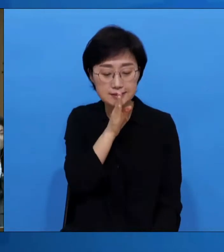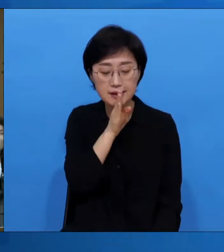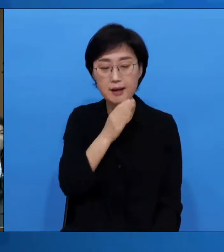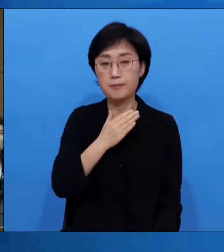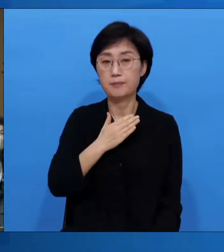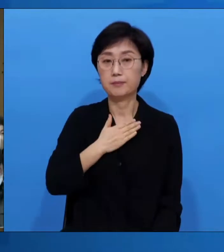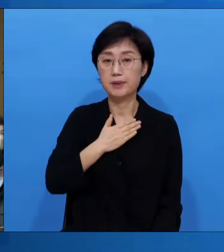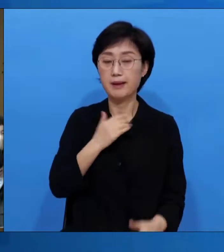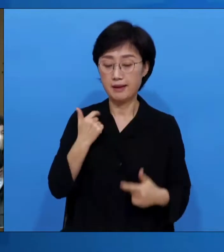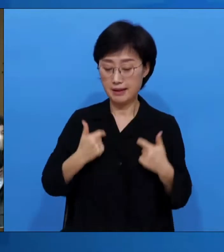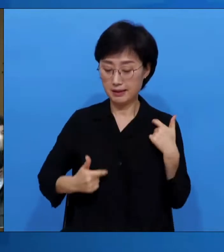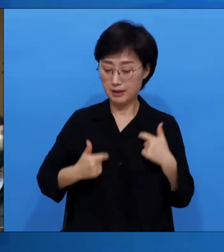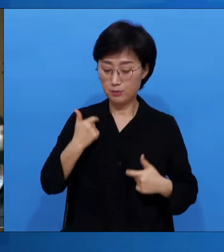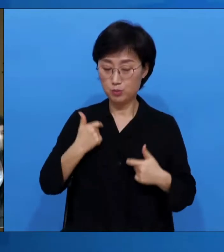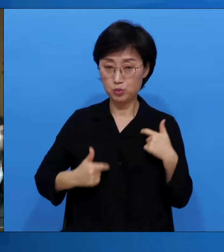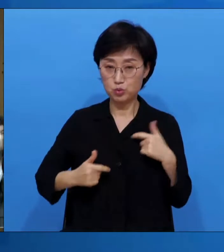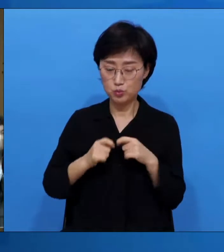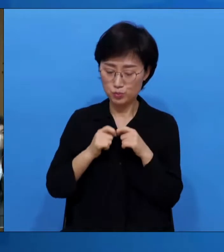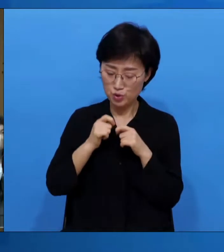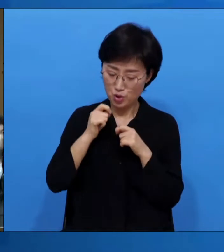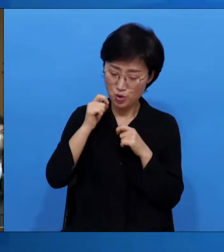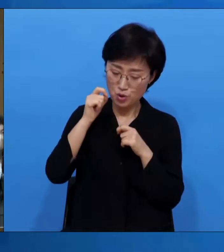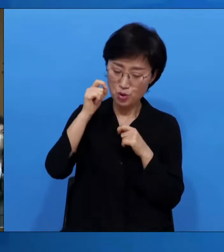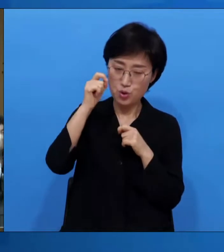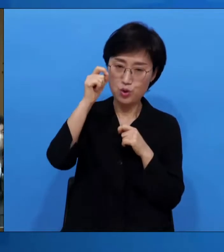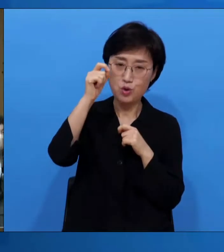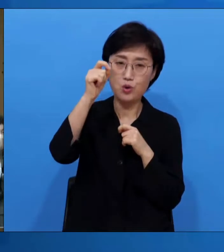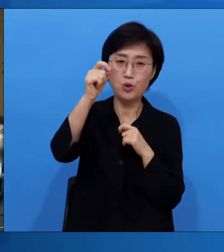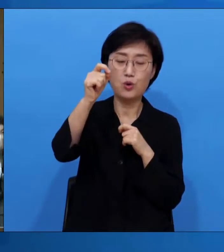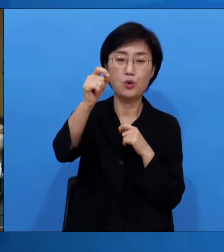밝았네 참 내 기쁨